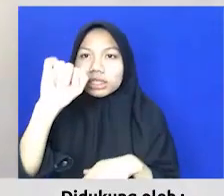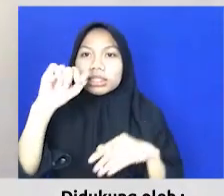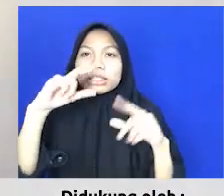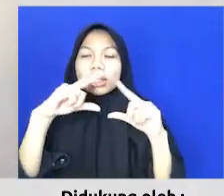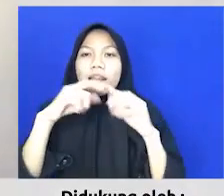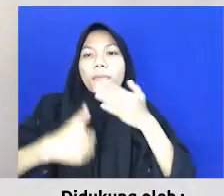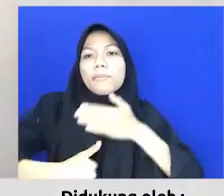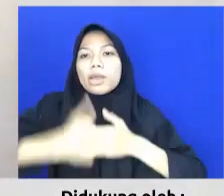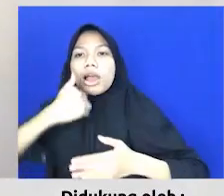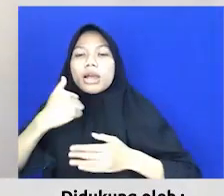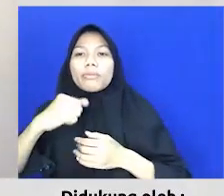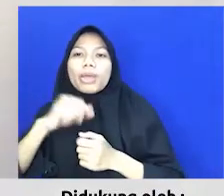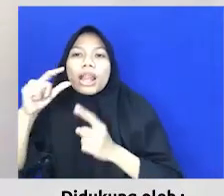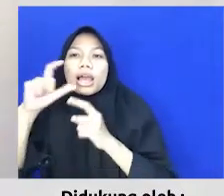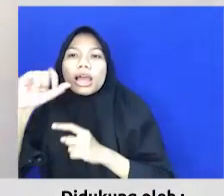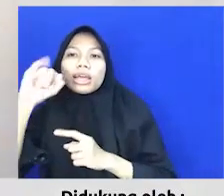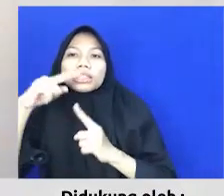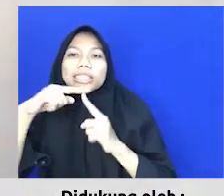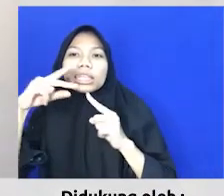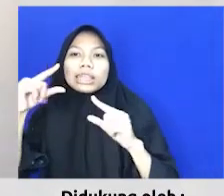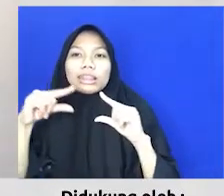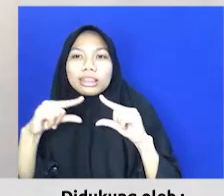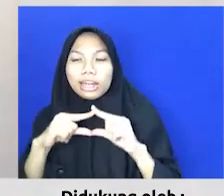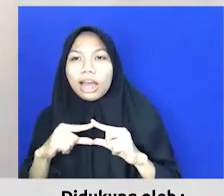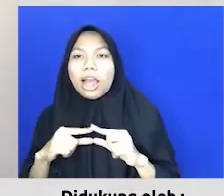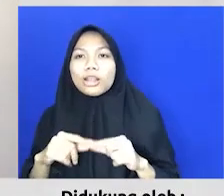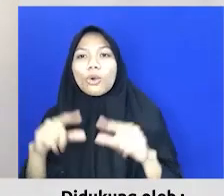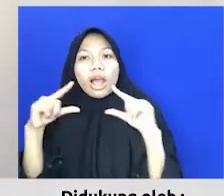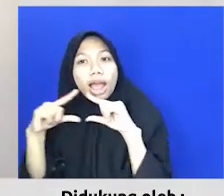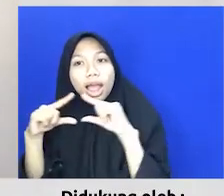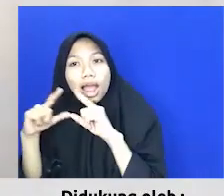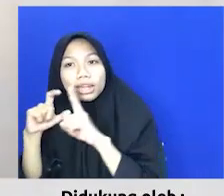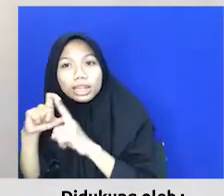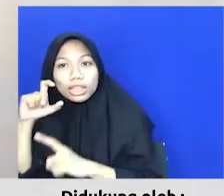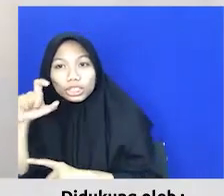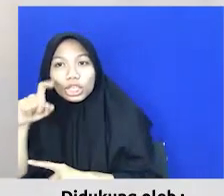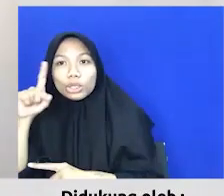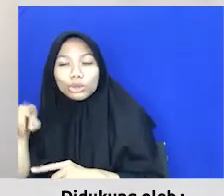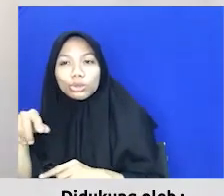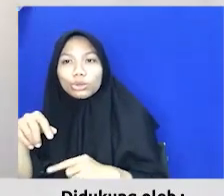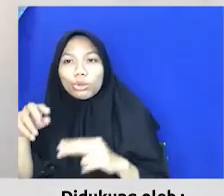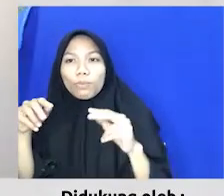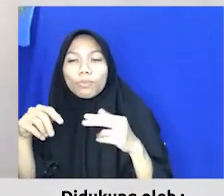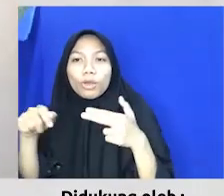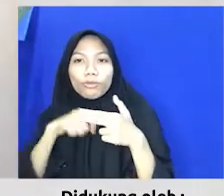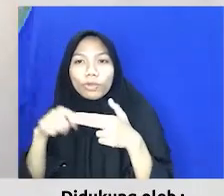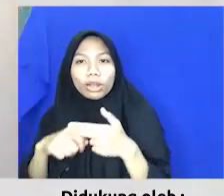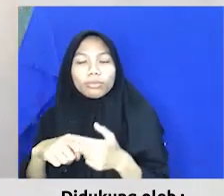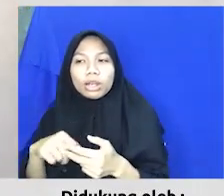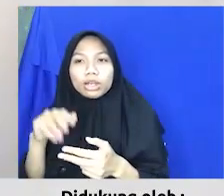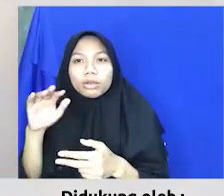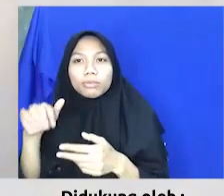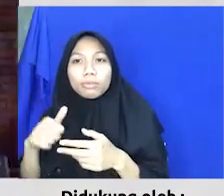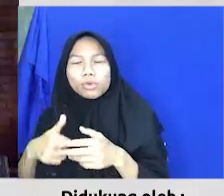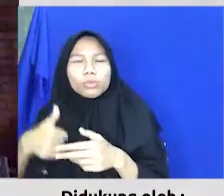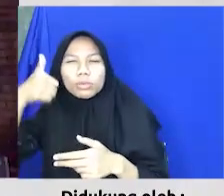termasuk yang salah satu yang mungkin belum terlalu lama yang lalu adalah sebuah karya kolaborasi Threefold